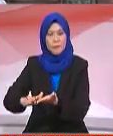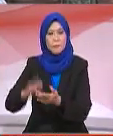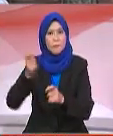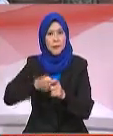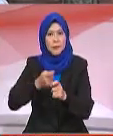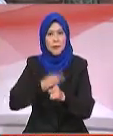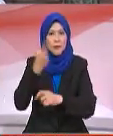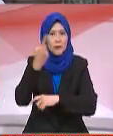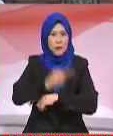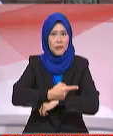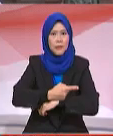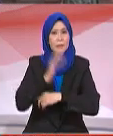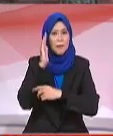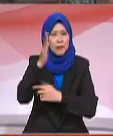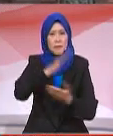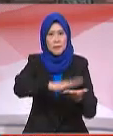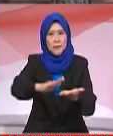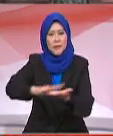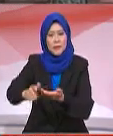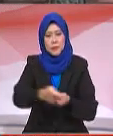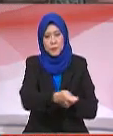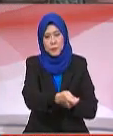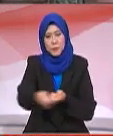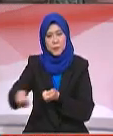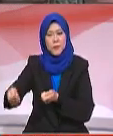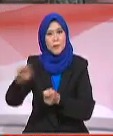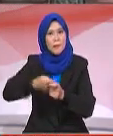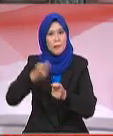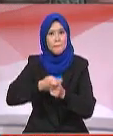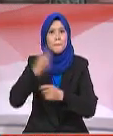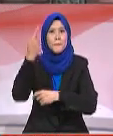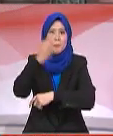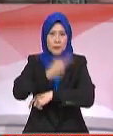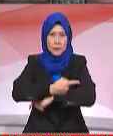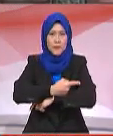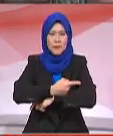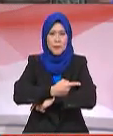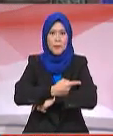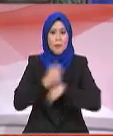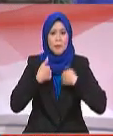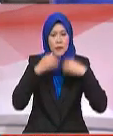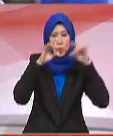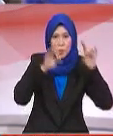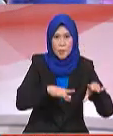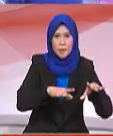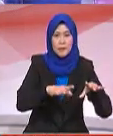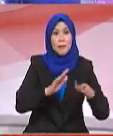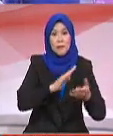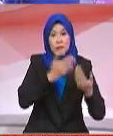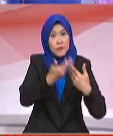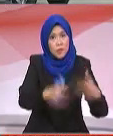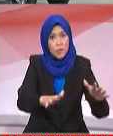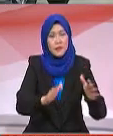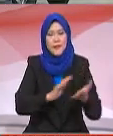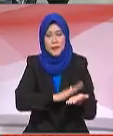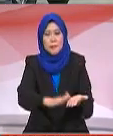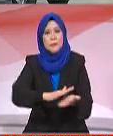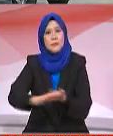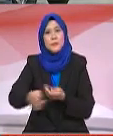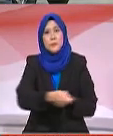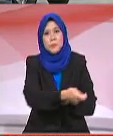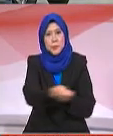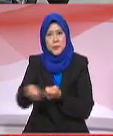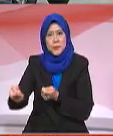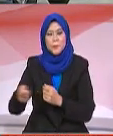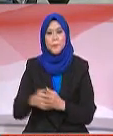setiap hari itu akan dibuat sanitasi juga. Setiap hari? Setiap hari. Setiap kali ada peperiksaan, mesti dibuat sanitasi. Ya.